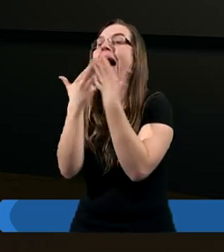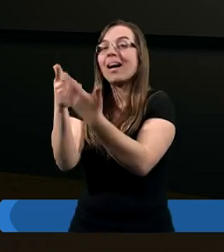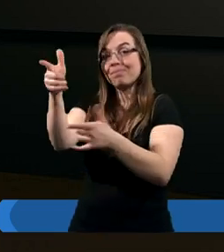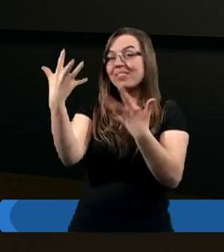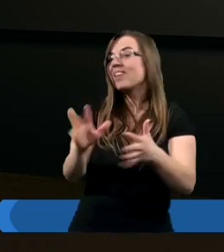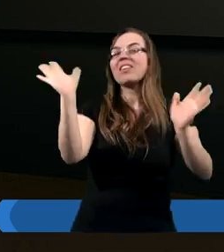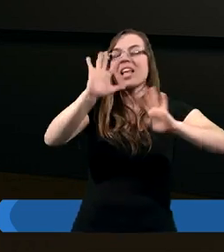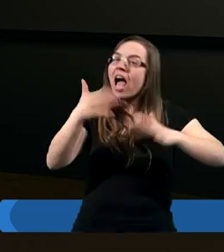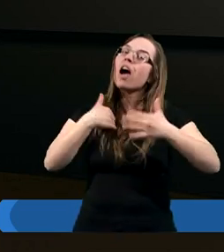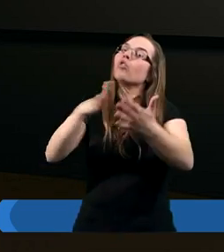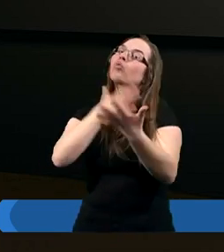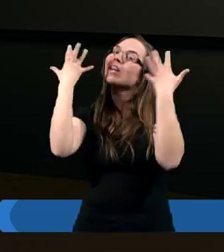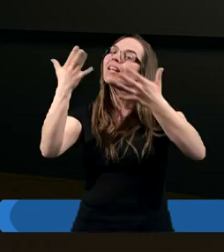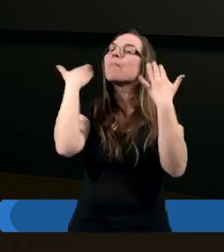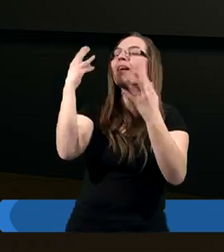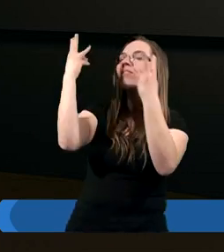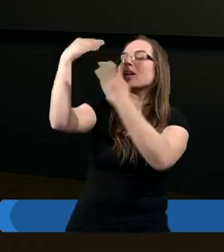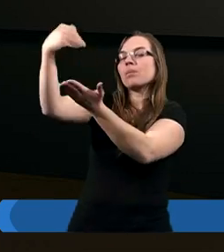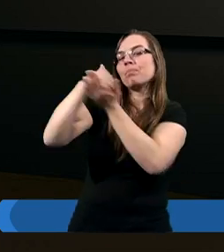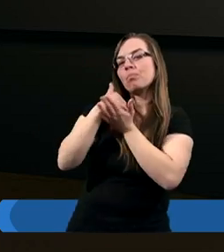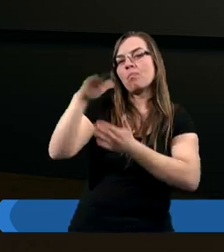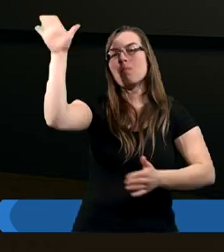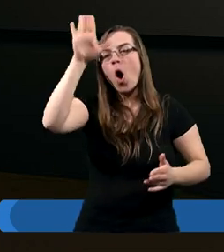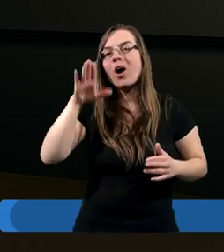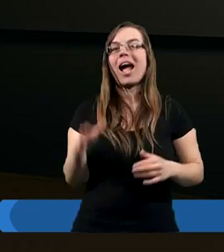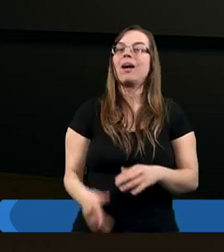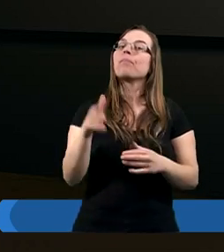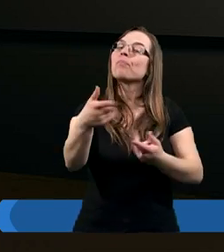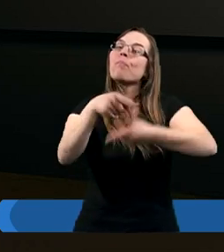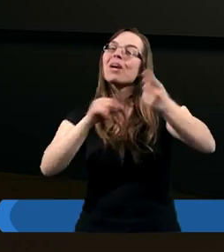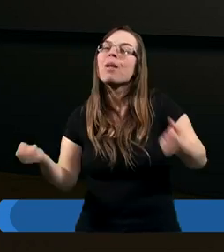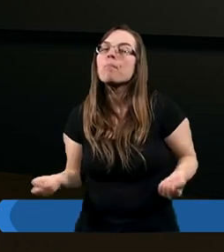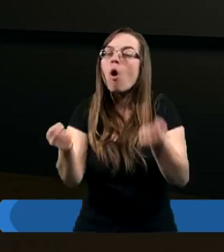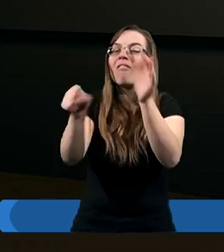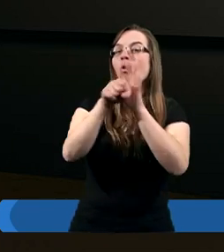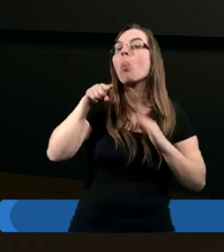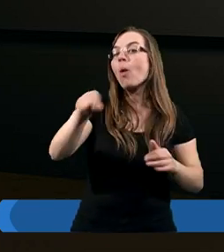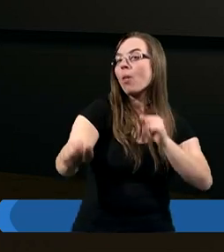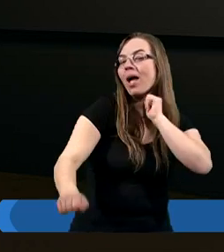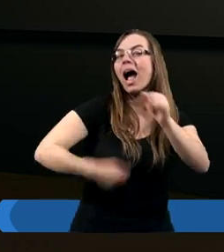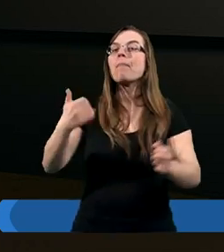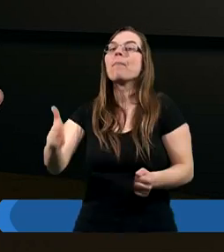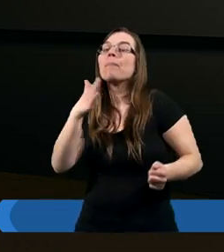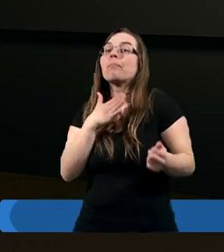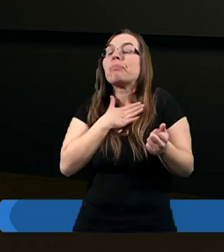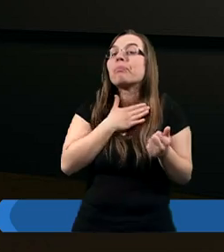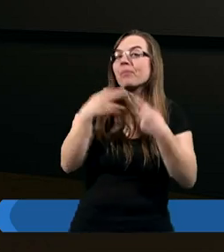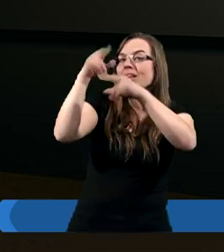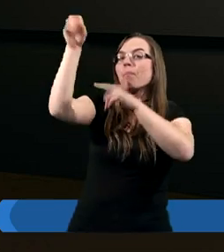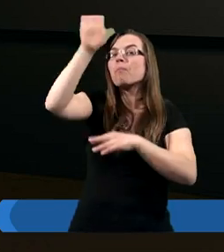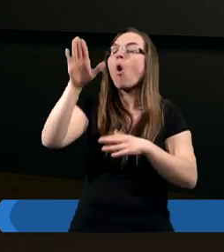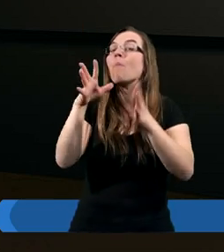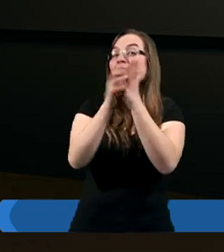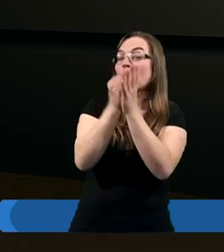jeszcze bardziej Bożej pomocy. Bo tak naprawdę to, co motywuje nas przede wszystkim do tego, aby nie iść drogą łamania